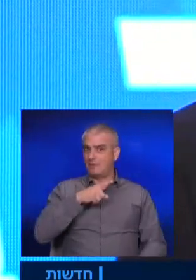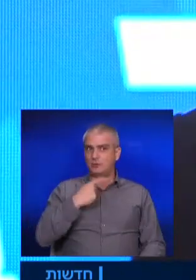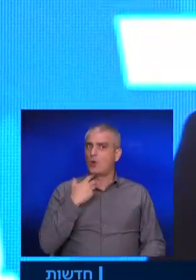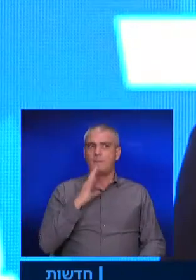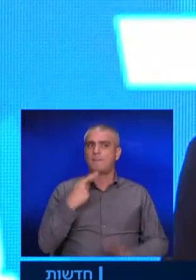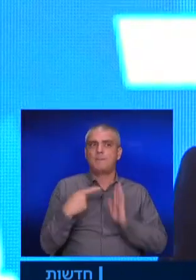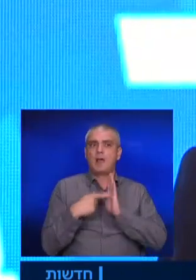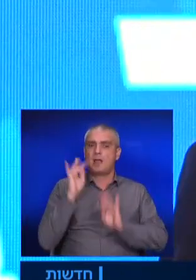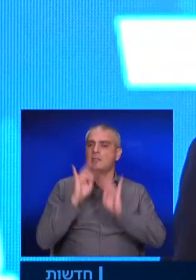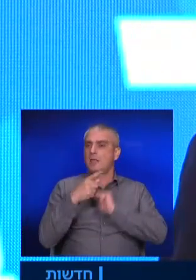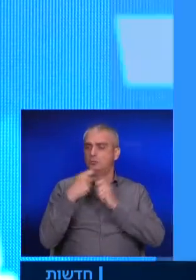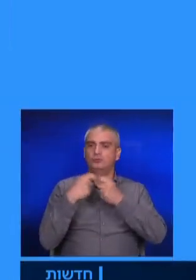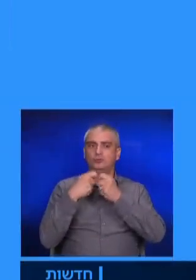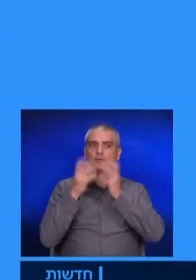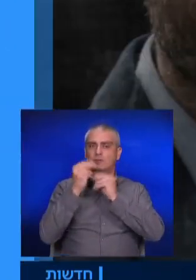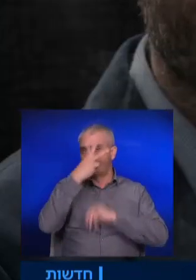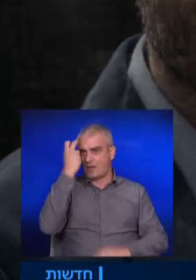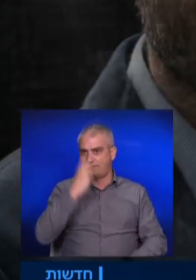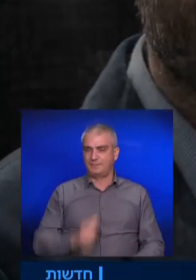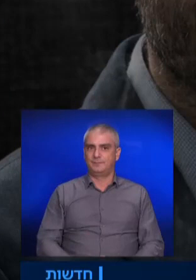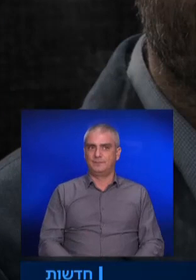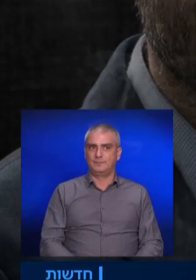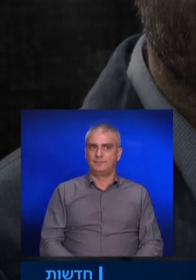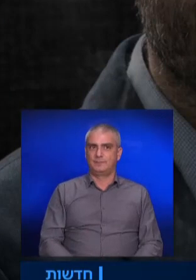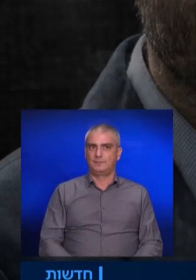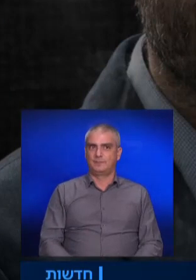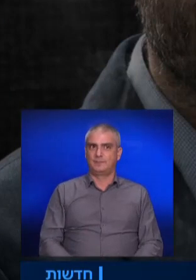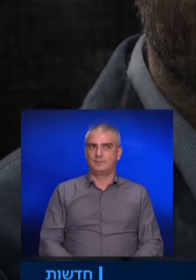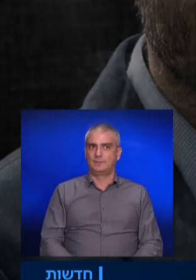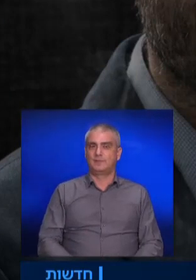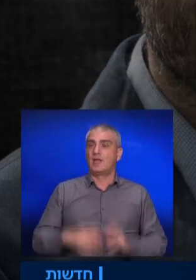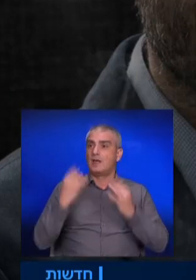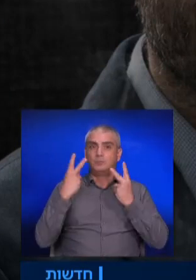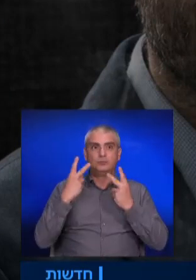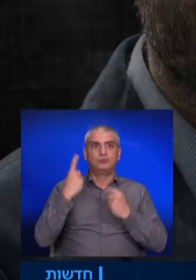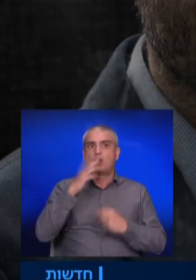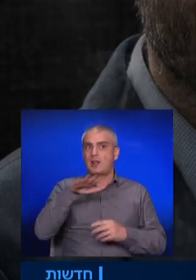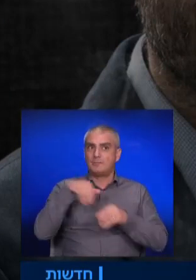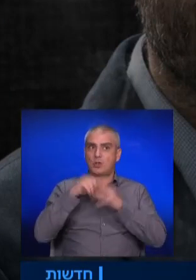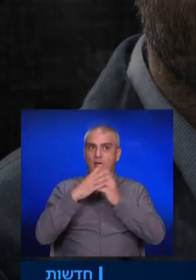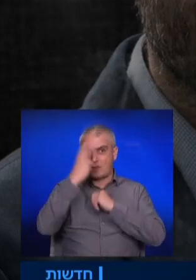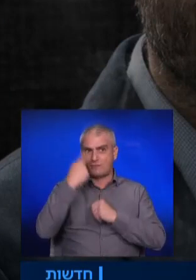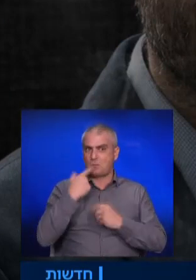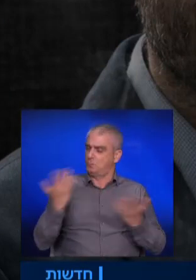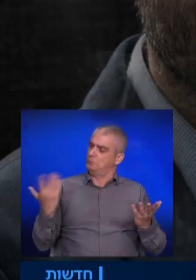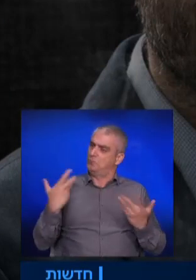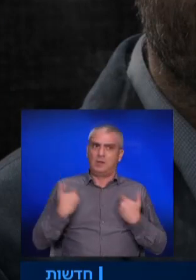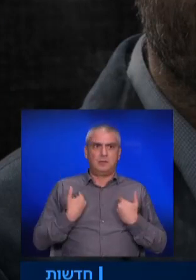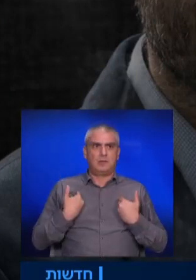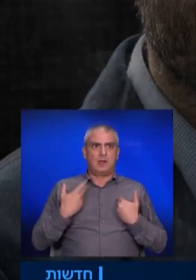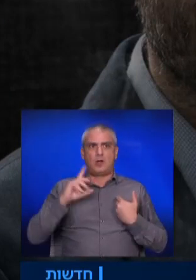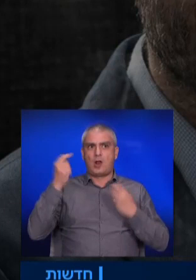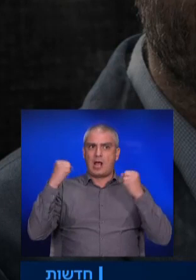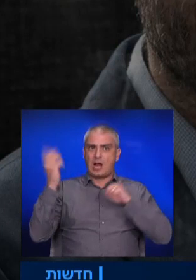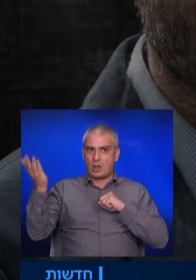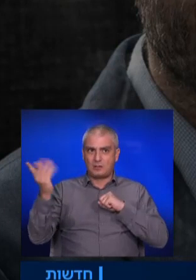שלו לשותפות עם הערבים. המשמעות היא שעכשיו כל ילד בחברה הערבית, הוא אומר, אז וואלה, כן, כל החילונים האלה זה לא הביאו